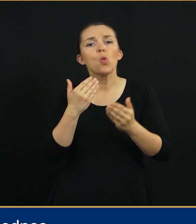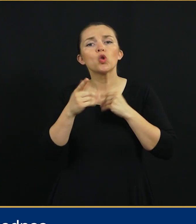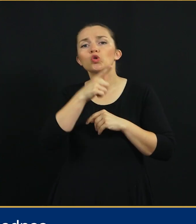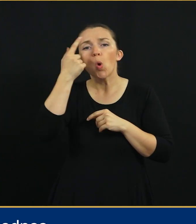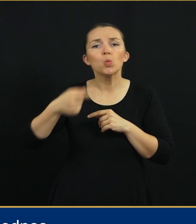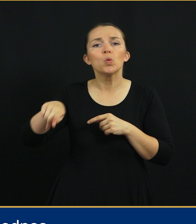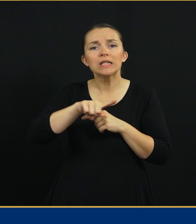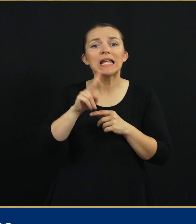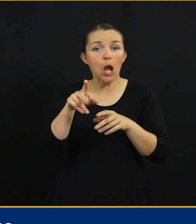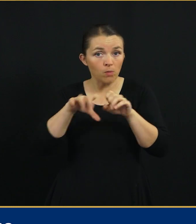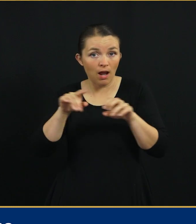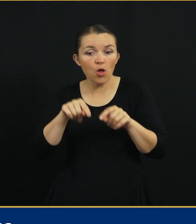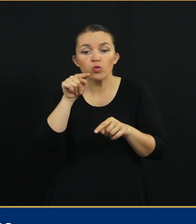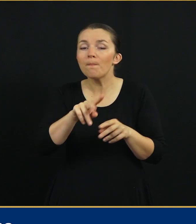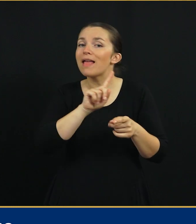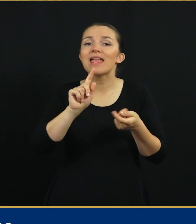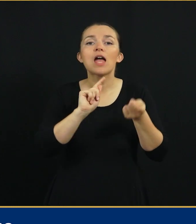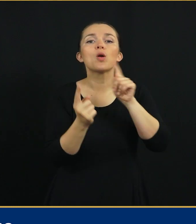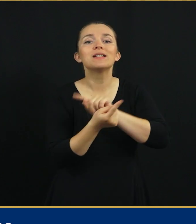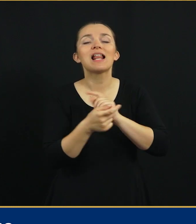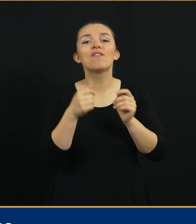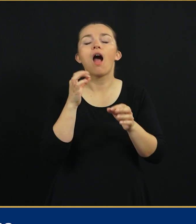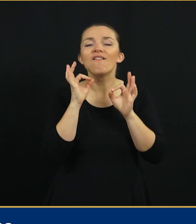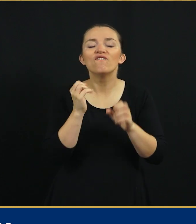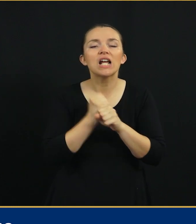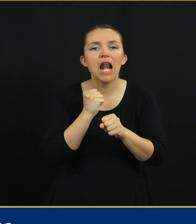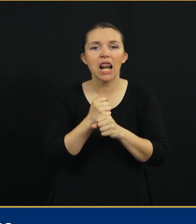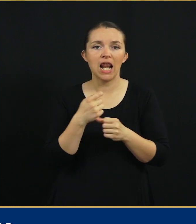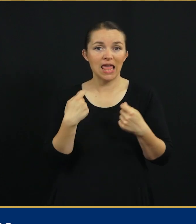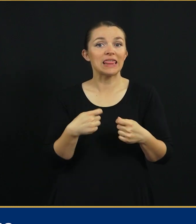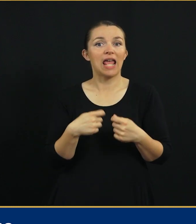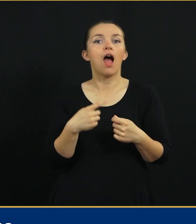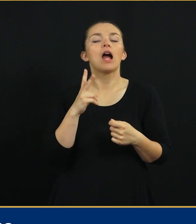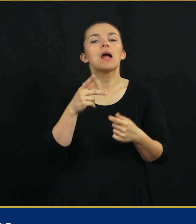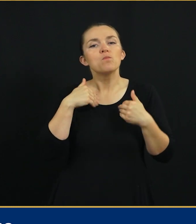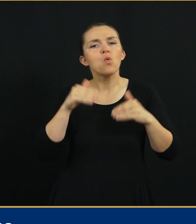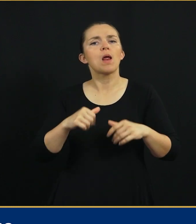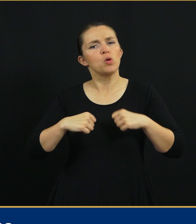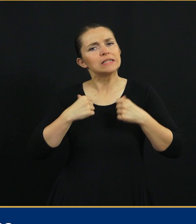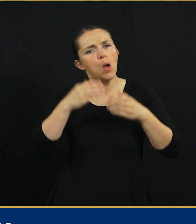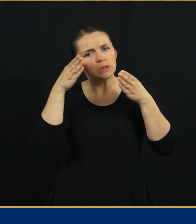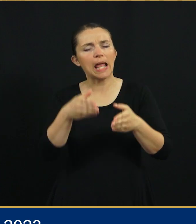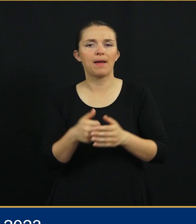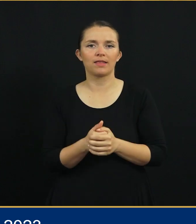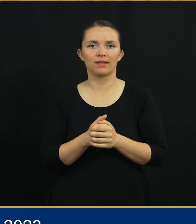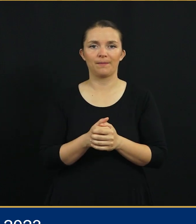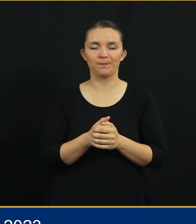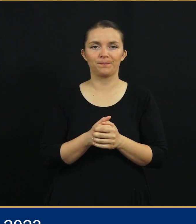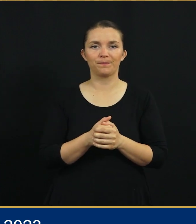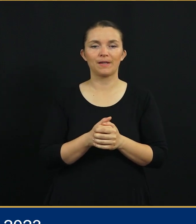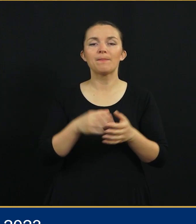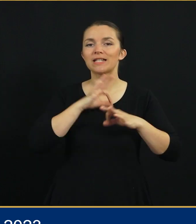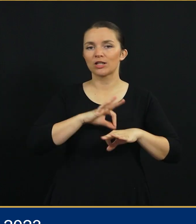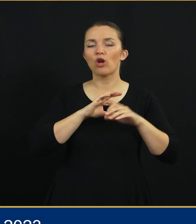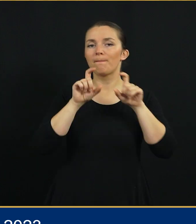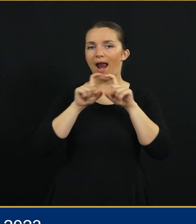ga opravljajo, pa nenadomestljiva vrlina, za katero se moramo zavzemati, je zapisala. Predsedniška palača